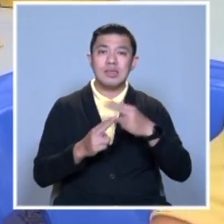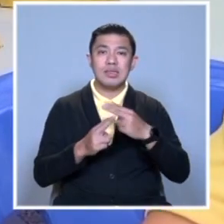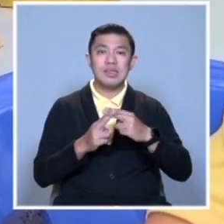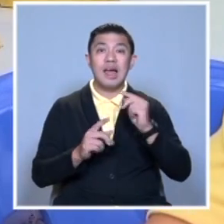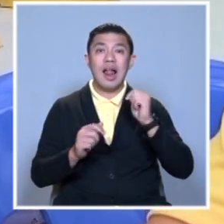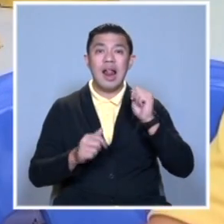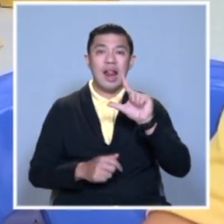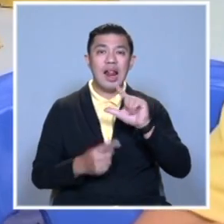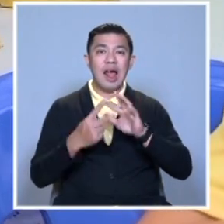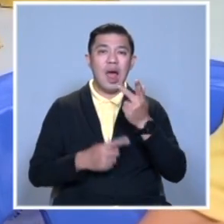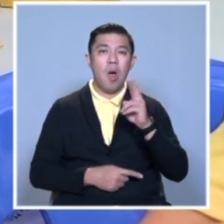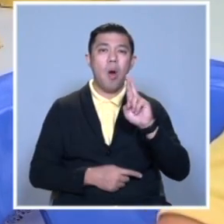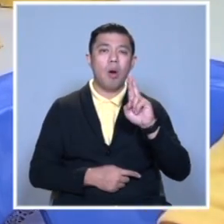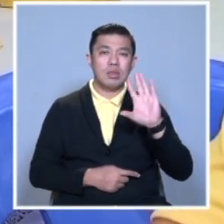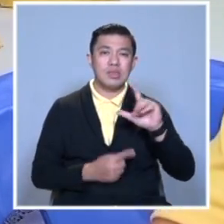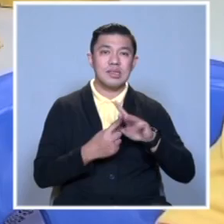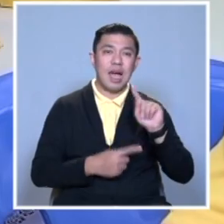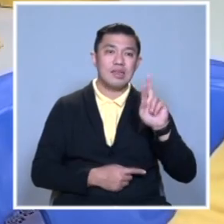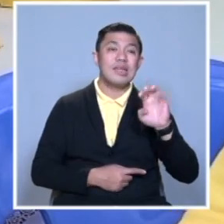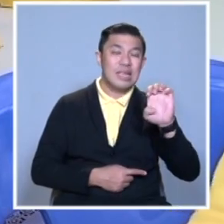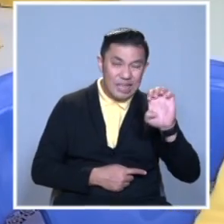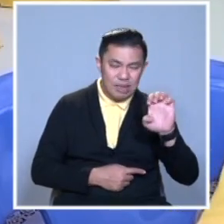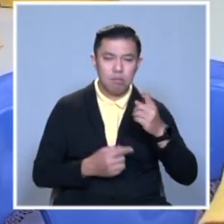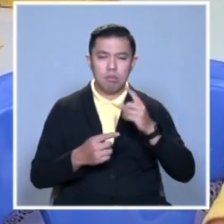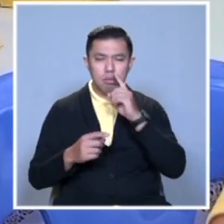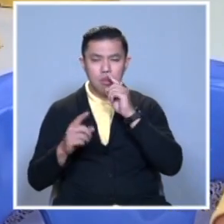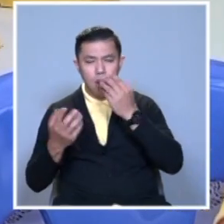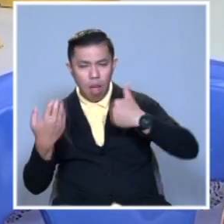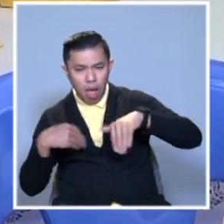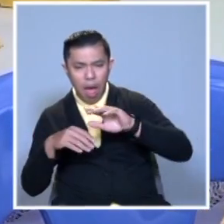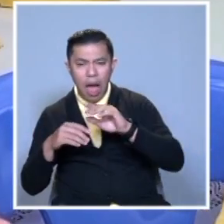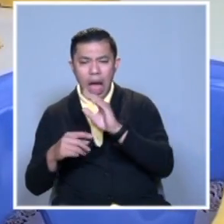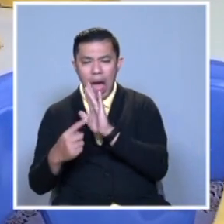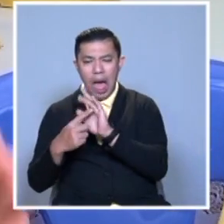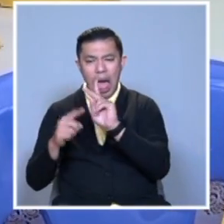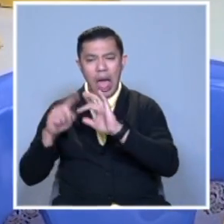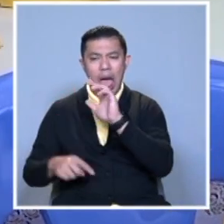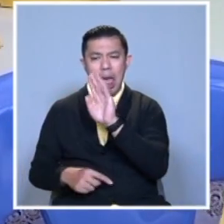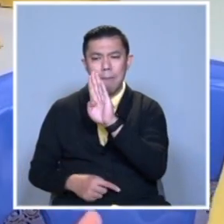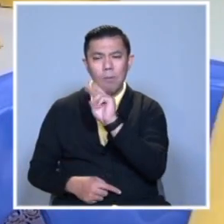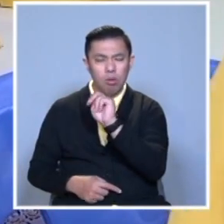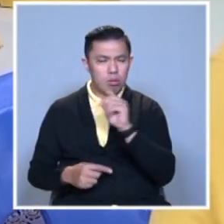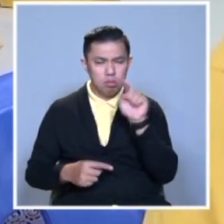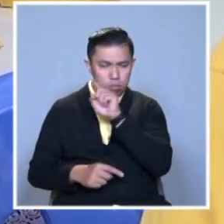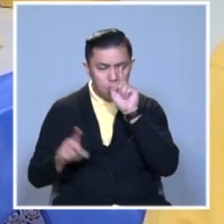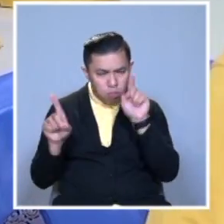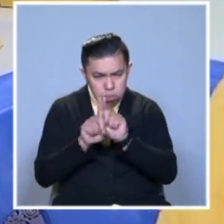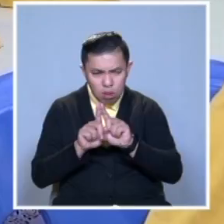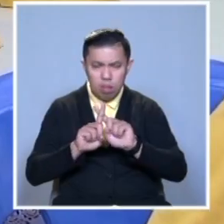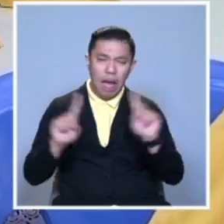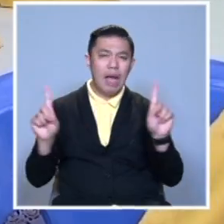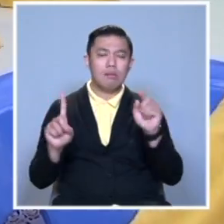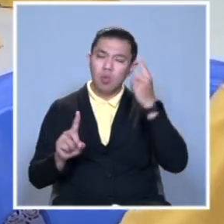ก็คืออีกอย่างหนึ่งละครรำแก้บนก็คืออีกอย่างหนึ่งแต่จริงๆแล้วละครรำแก้บนเนี่ยมันเป็นส่วนหนึ่งของละครชาตรี